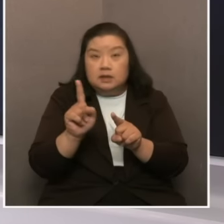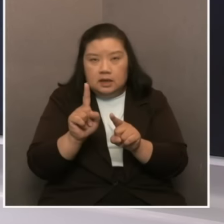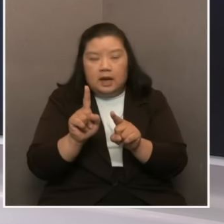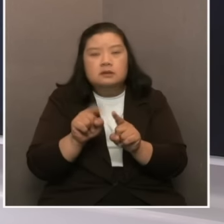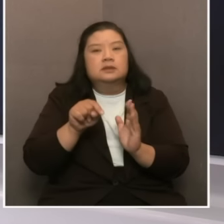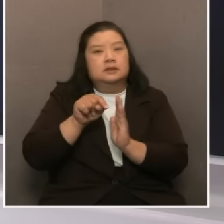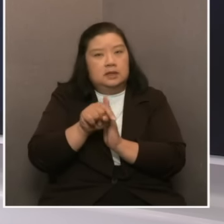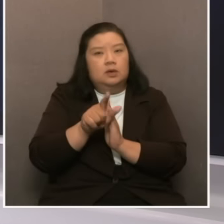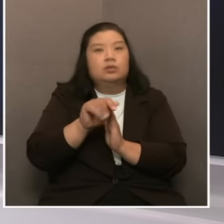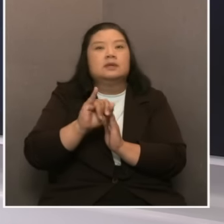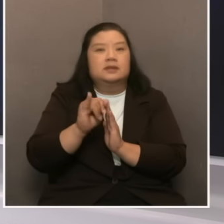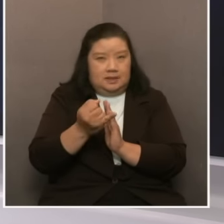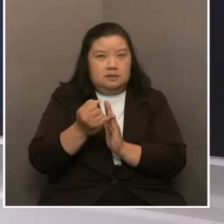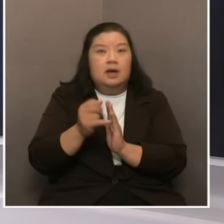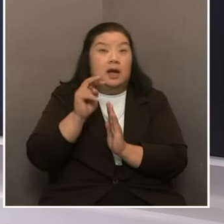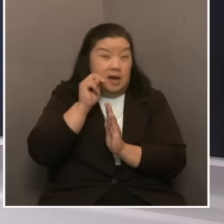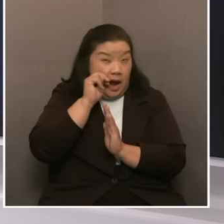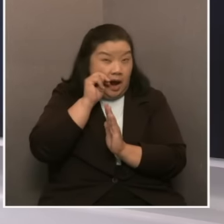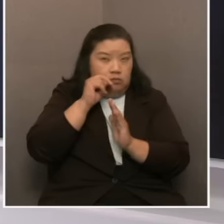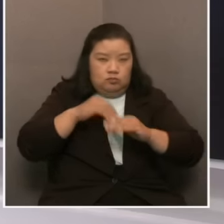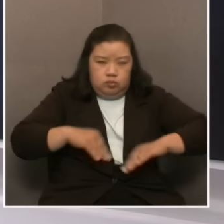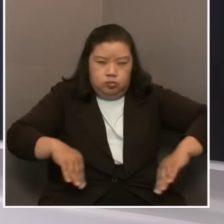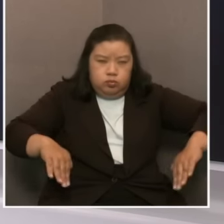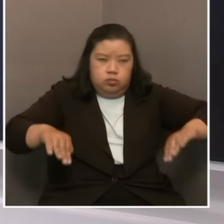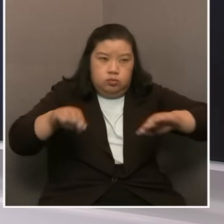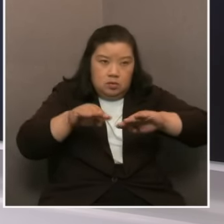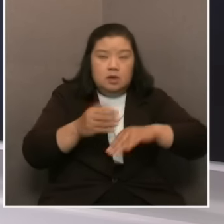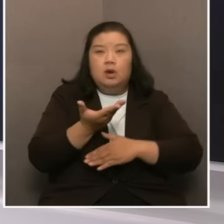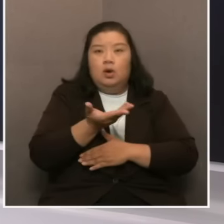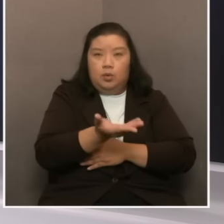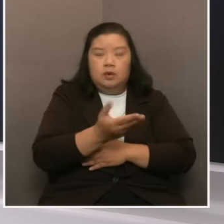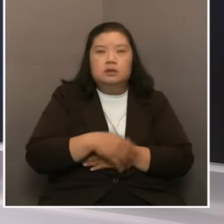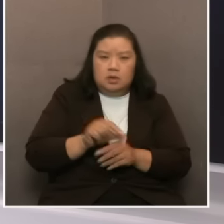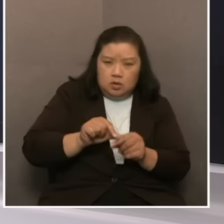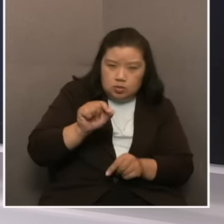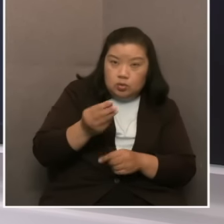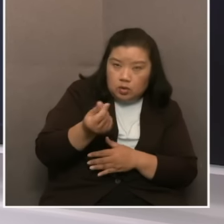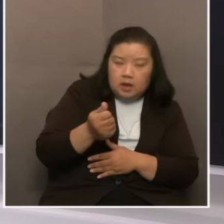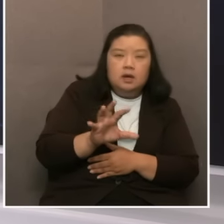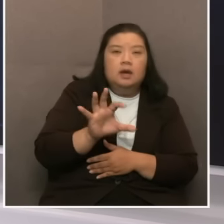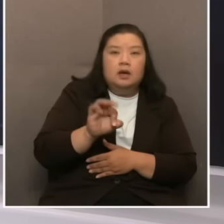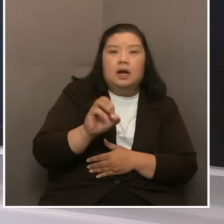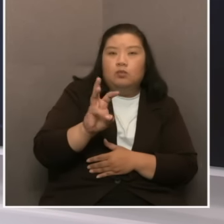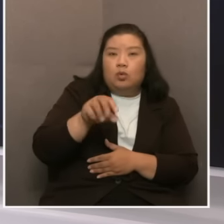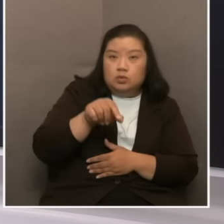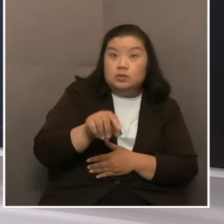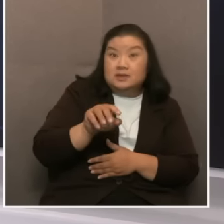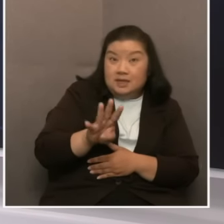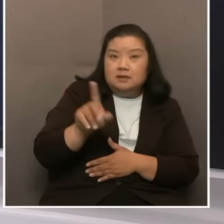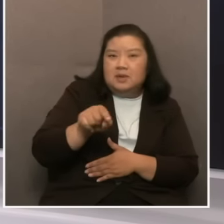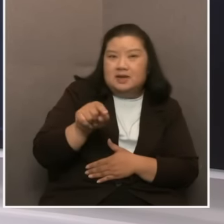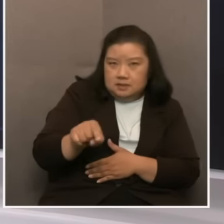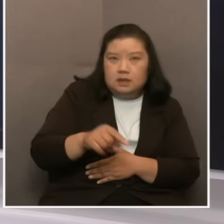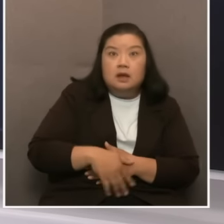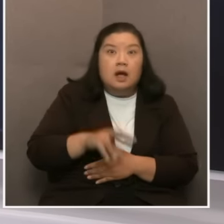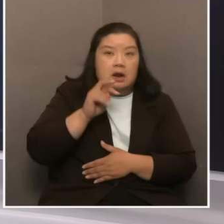นศริกิจเคินขนาใหญ่ระดับน้ำตอนนี้ของความจุ อยู่ที่ 96.64% ของความจุและมีแนวน้มท